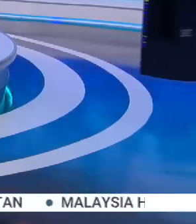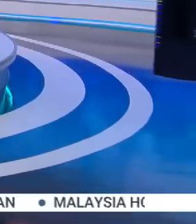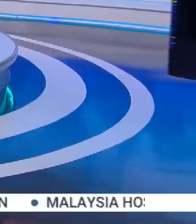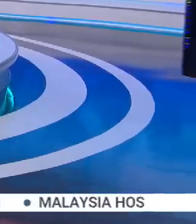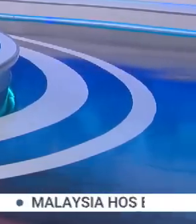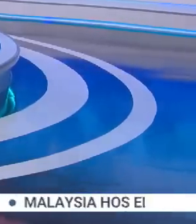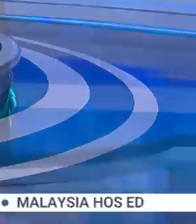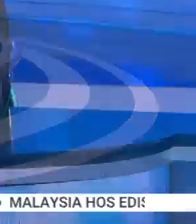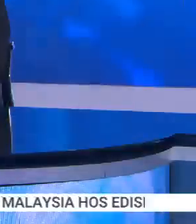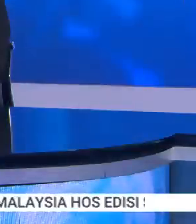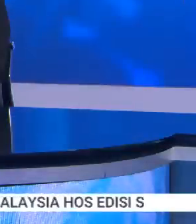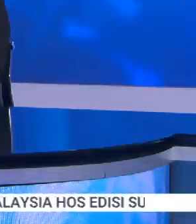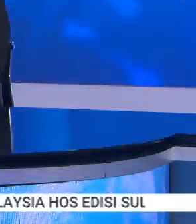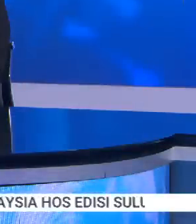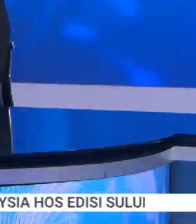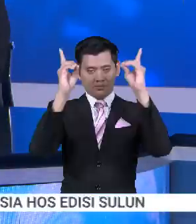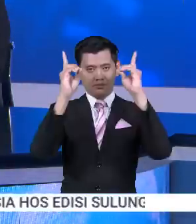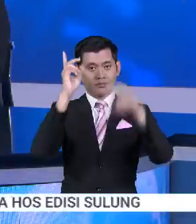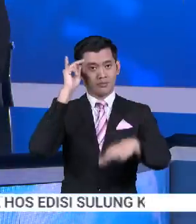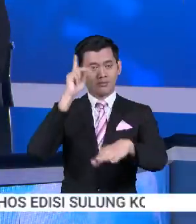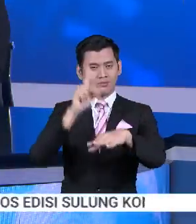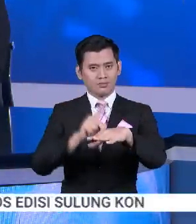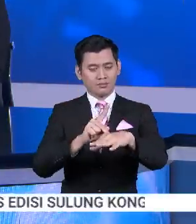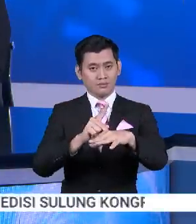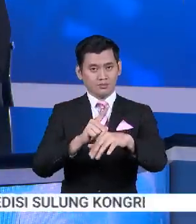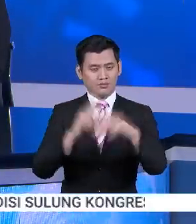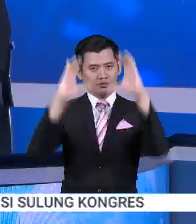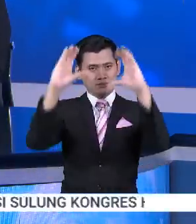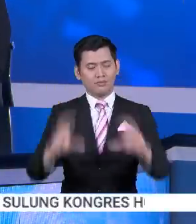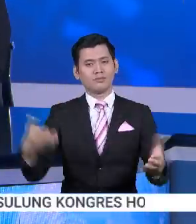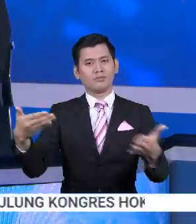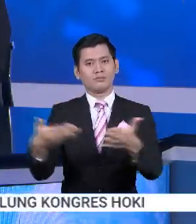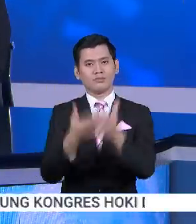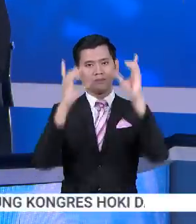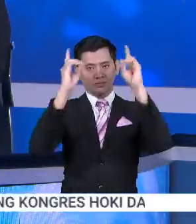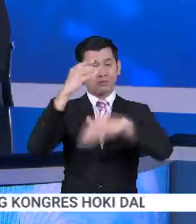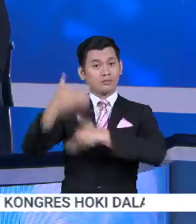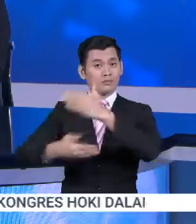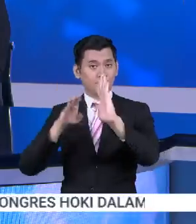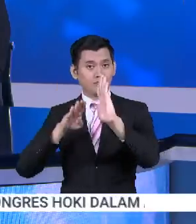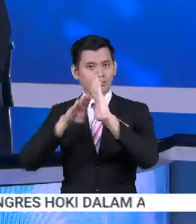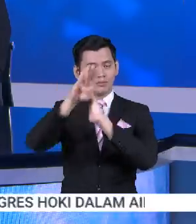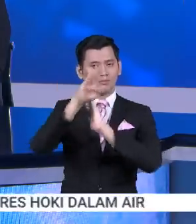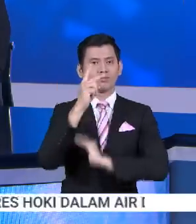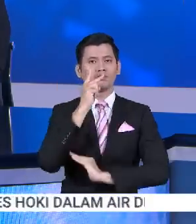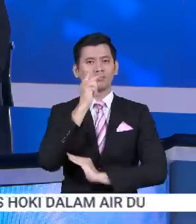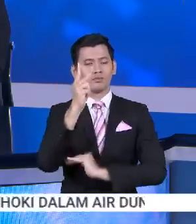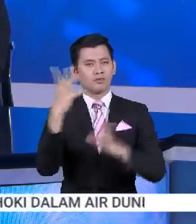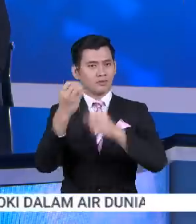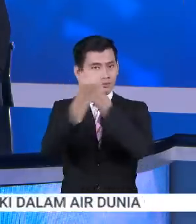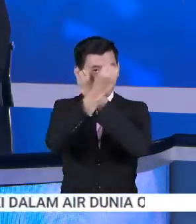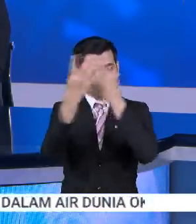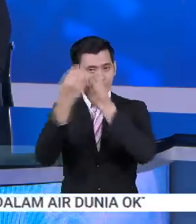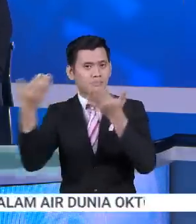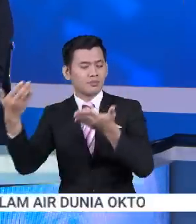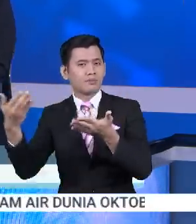Kembali, Kementerian Pendidikan KPM memperkenal Jeraya Wara Pendidikan Madani sebagai platform terbaik mendapatkan maklum balas terkini.